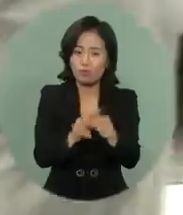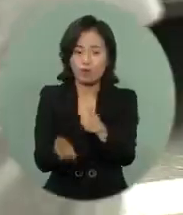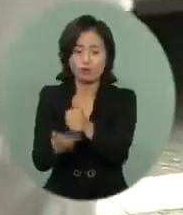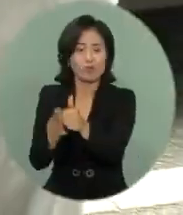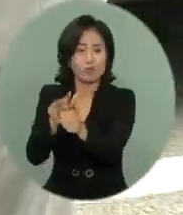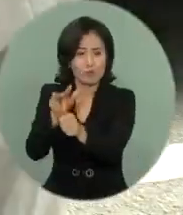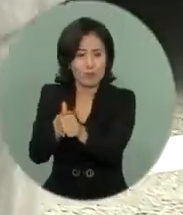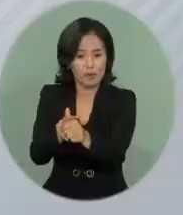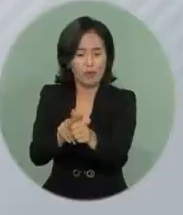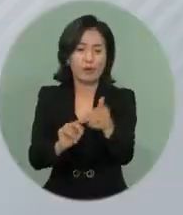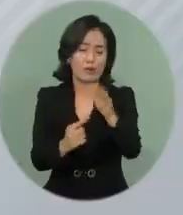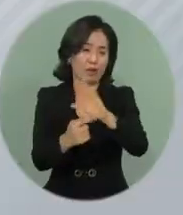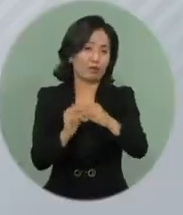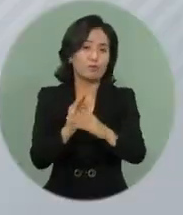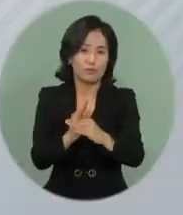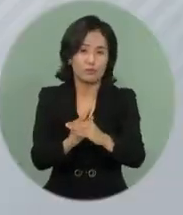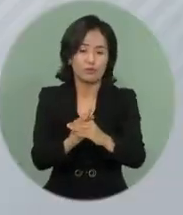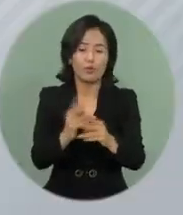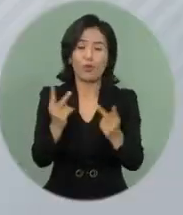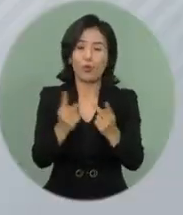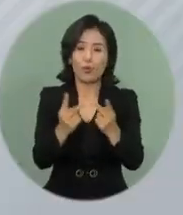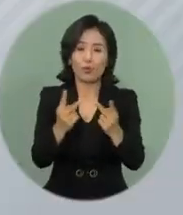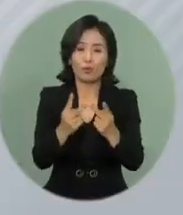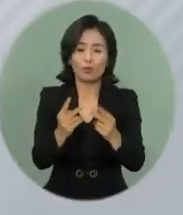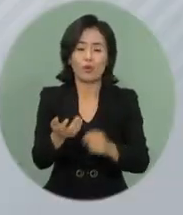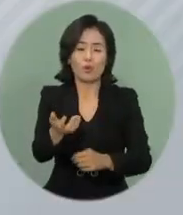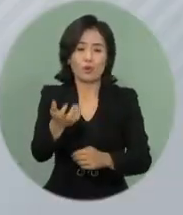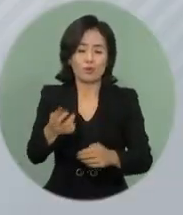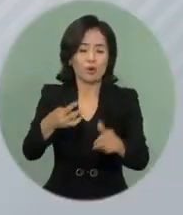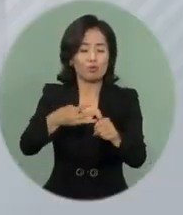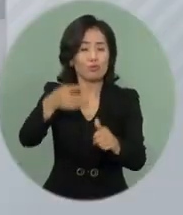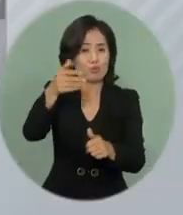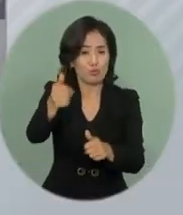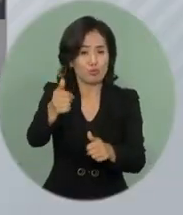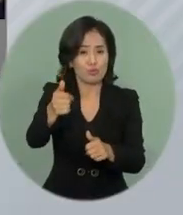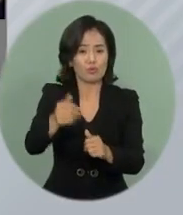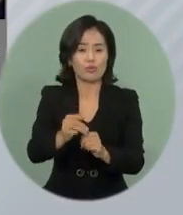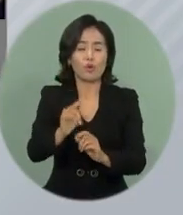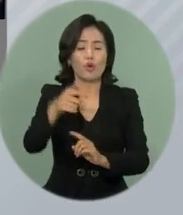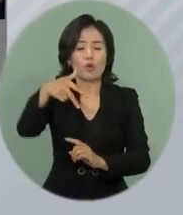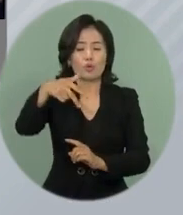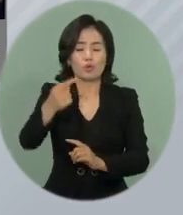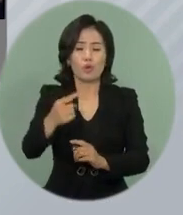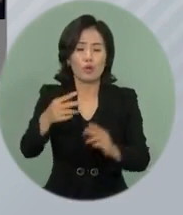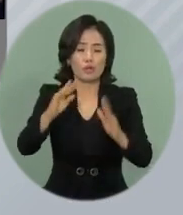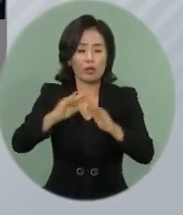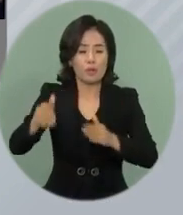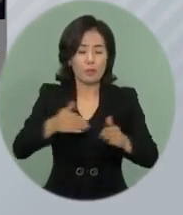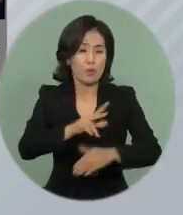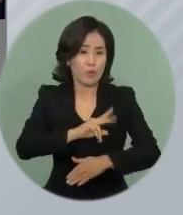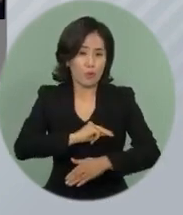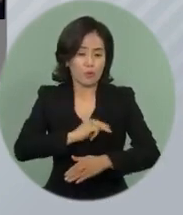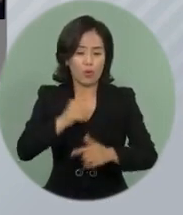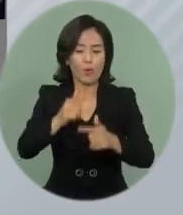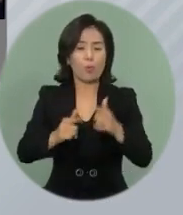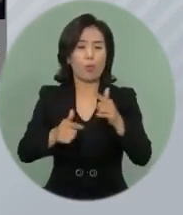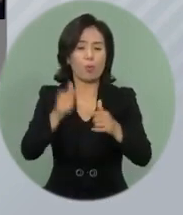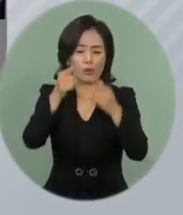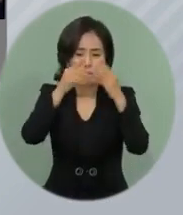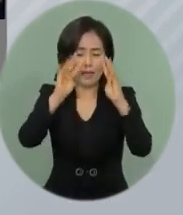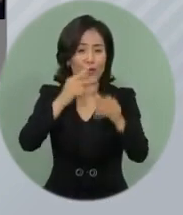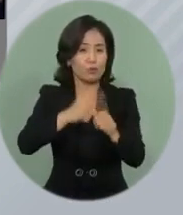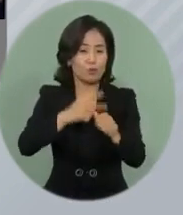출마자로 거론되고 있습니다. 곡성에서는 유군기 전 군수를 비롯해 조상래 전 전남도 의원, 이성노 전 목포대 교수